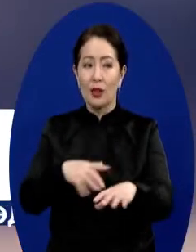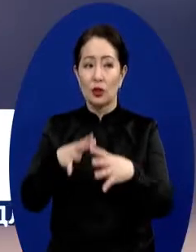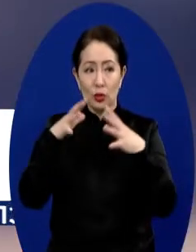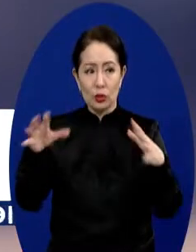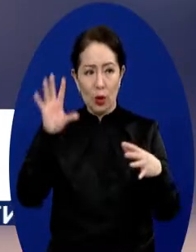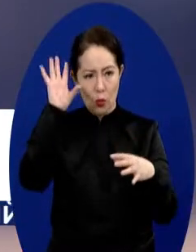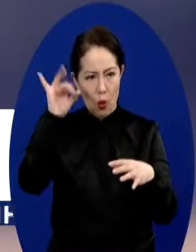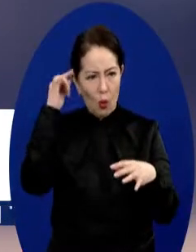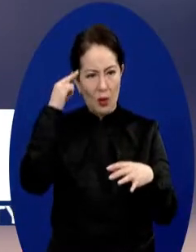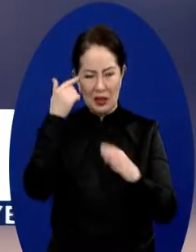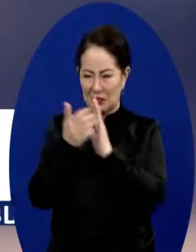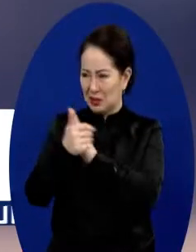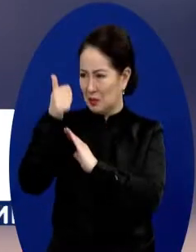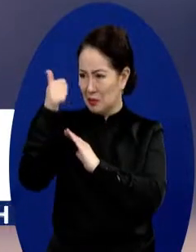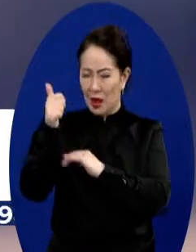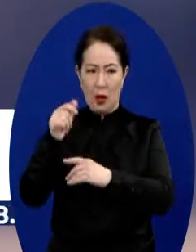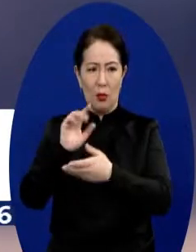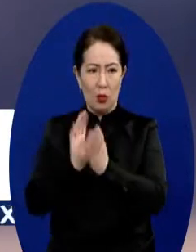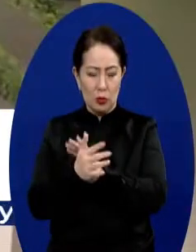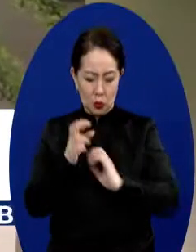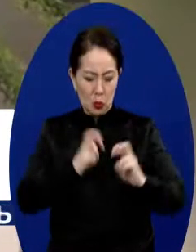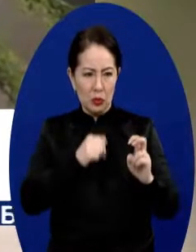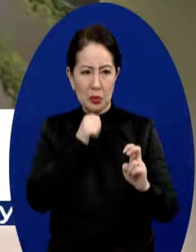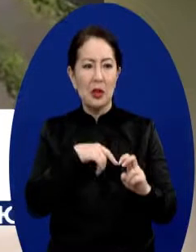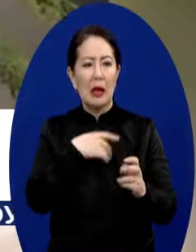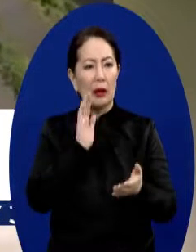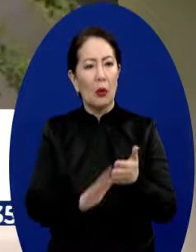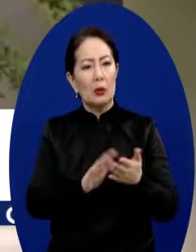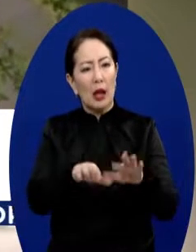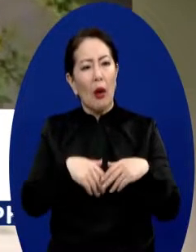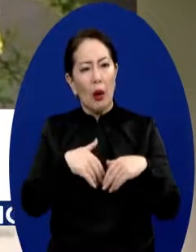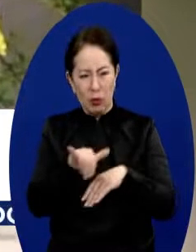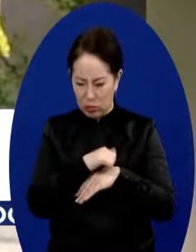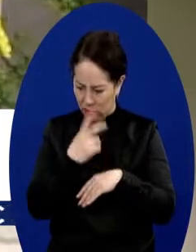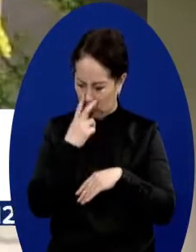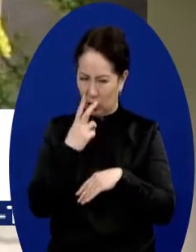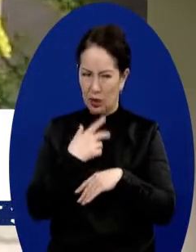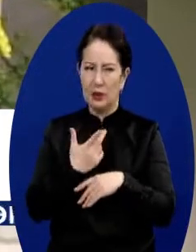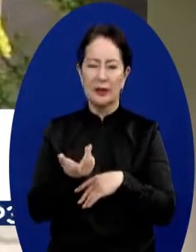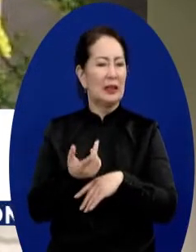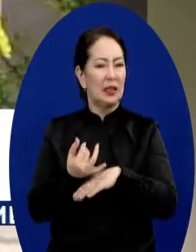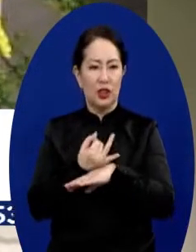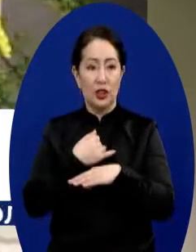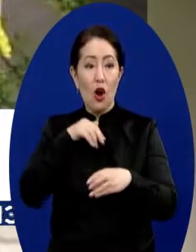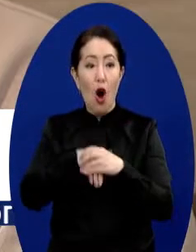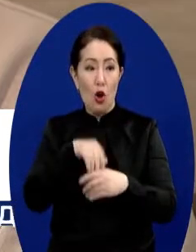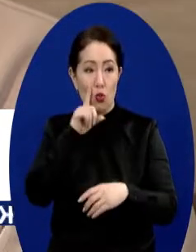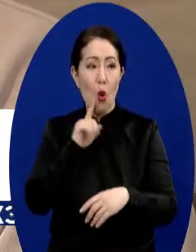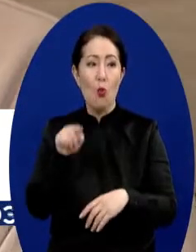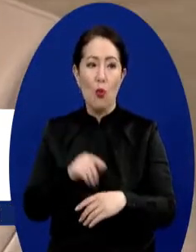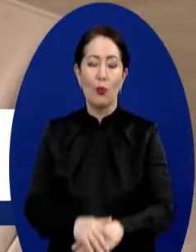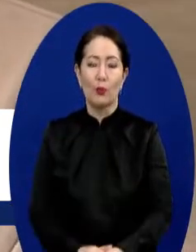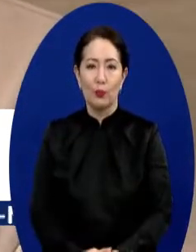өндөр чадамжтайтлаа үйлдвэрлэгч биш хэрэглэгч импортлогч улс болсон нь түүний инженер болох шалтгаан болжээ.